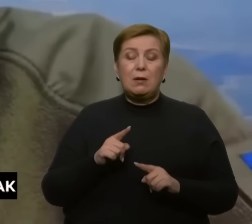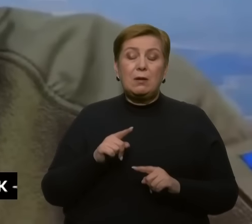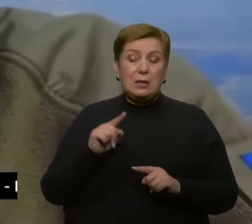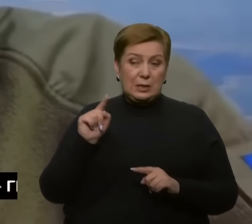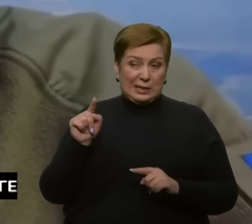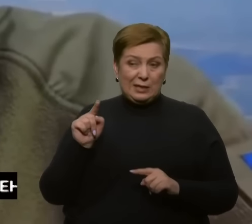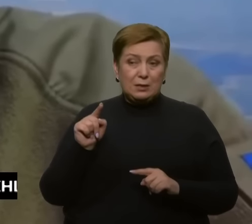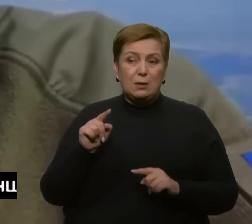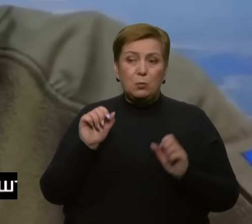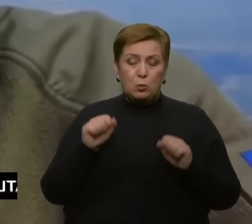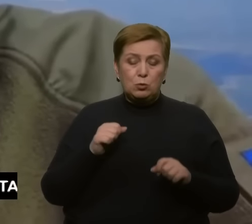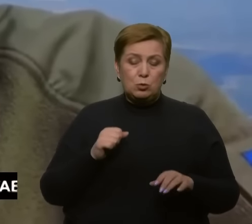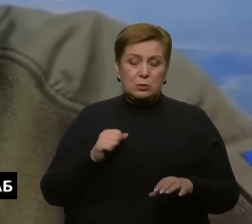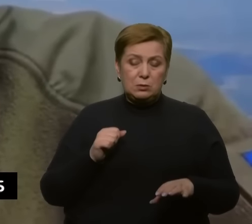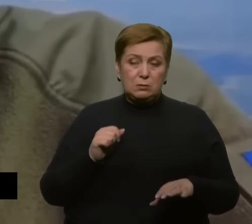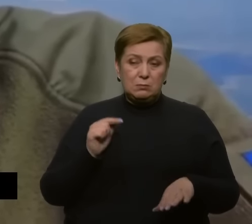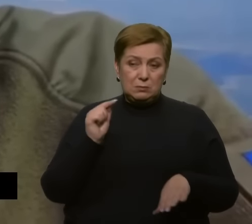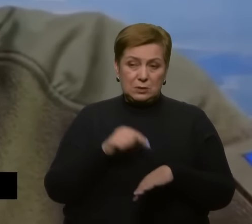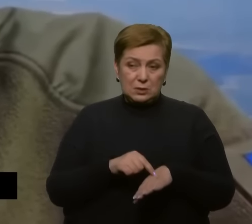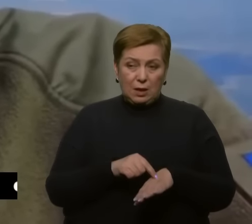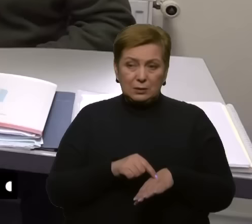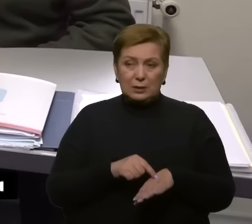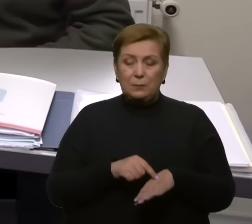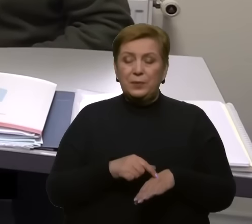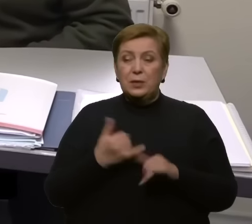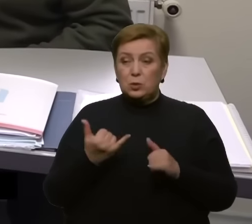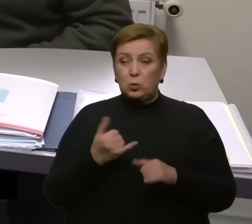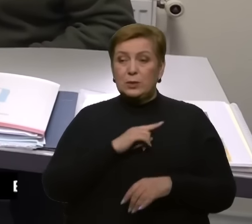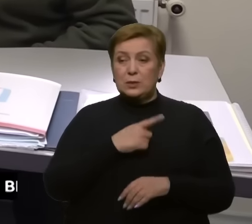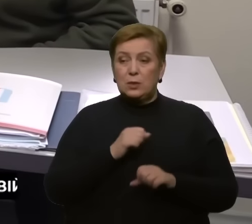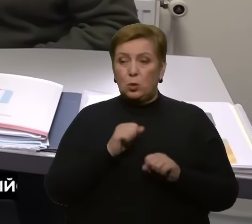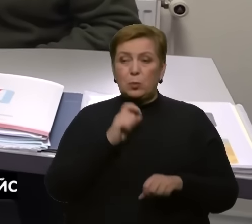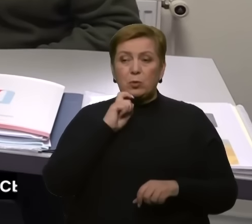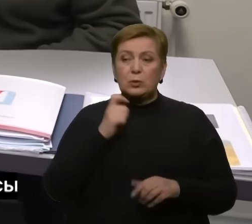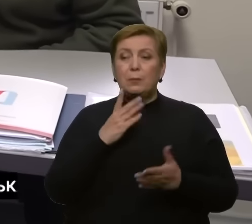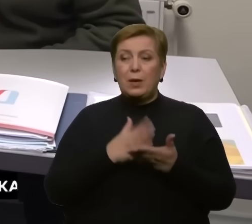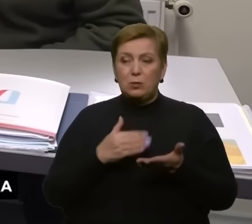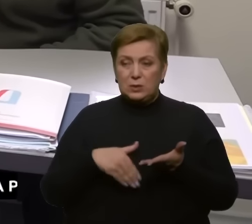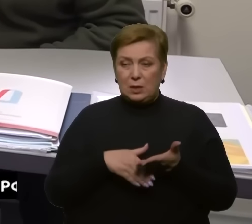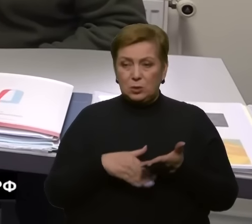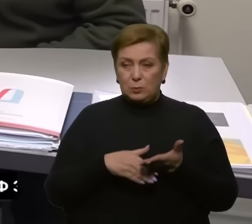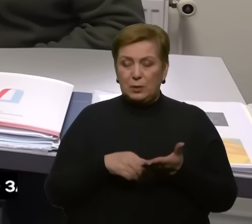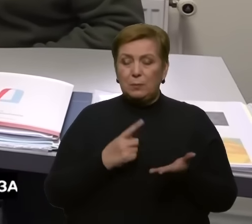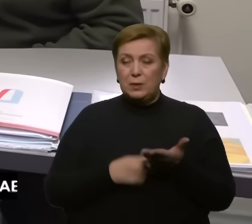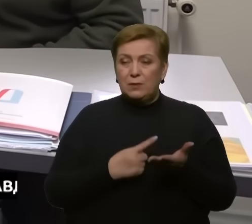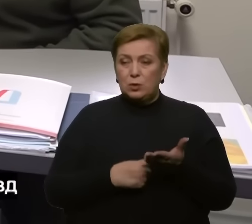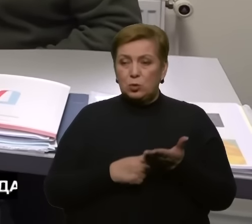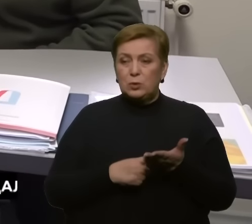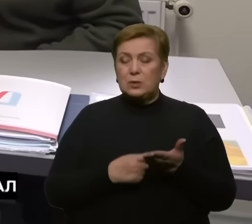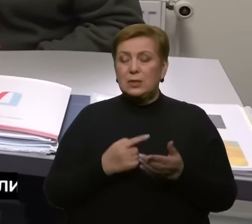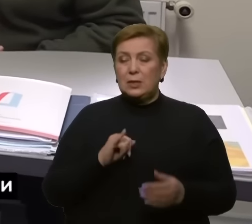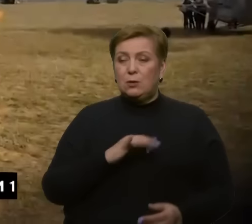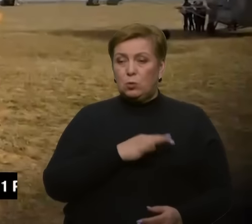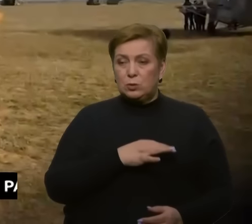принципі, далеко дістати. Сьогодні Сили оборони мають засоби. Підтверджують таку тенденцію і у розвідці. За словами Андрія Юсова,